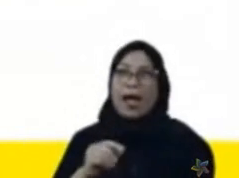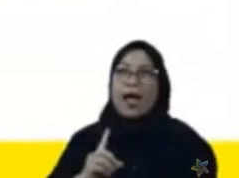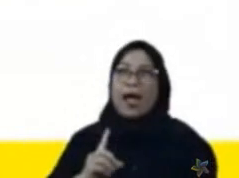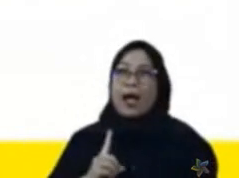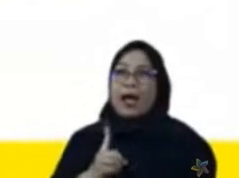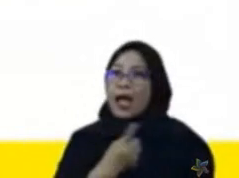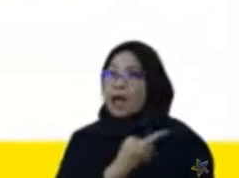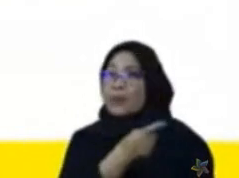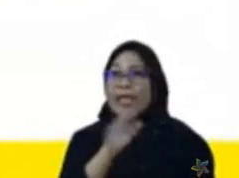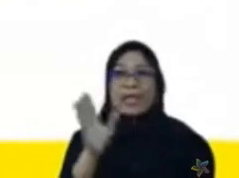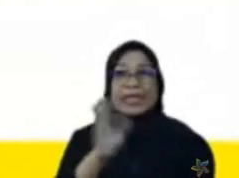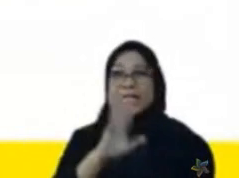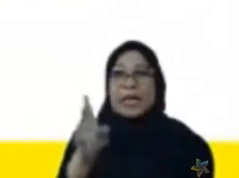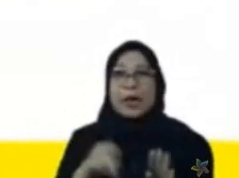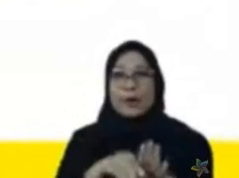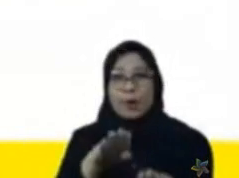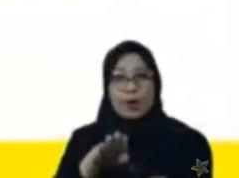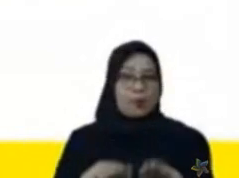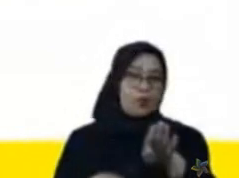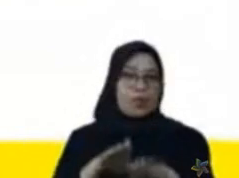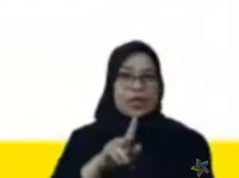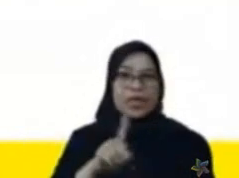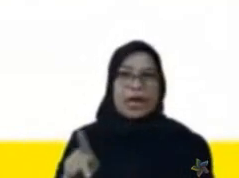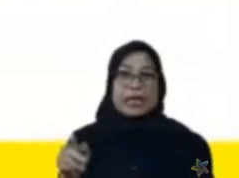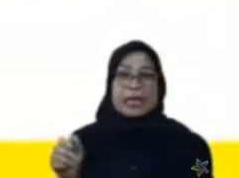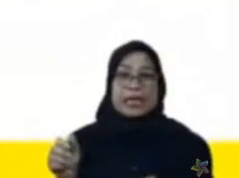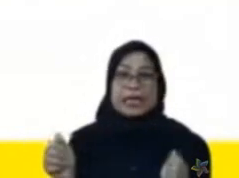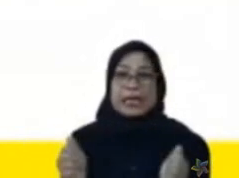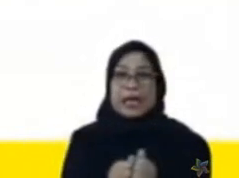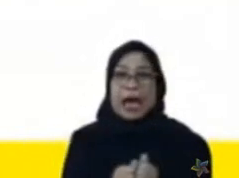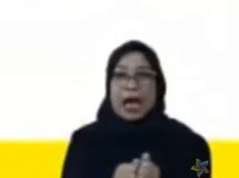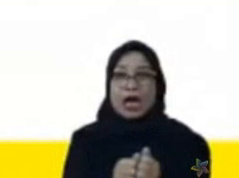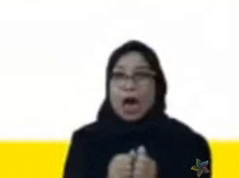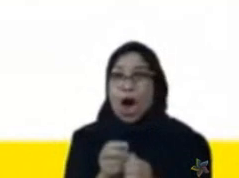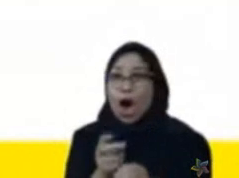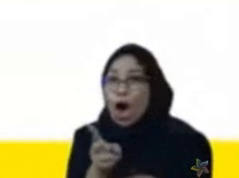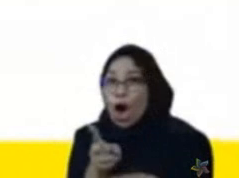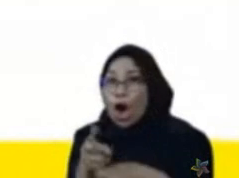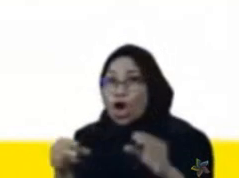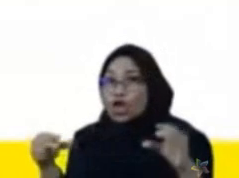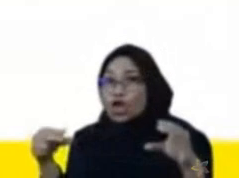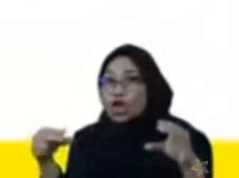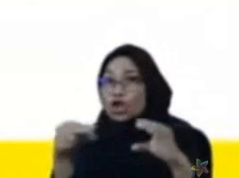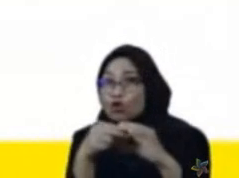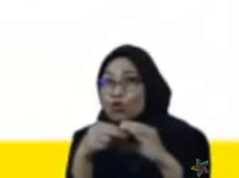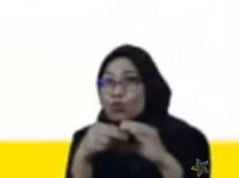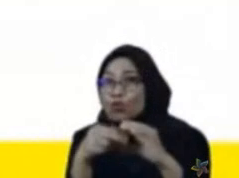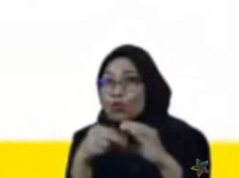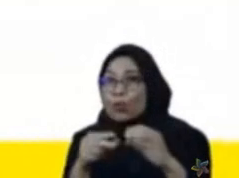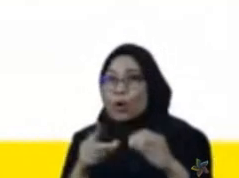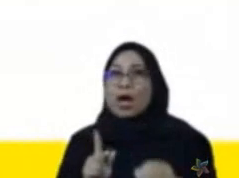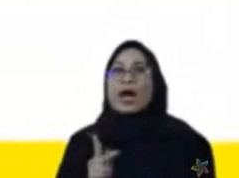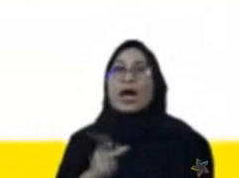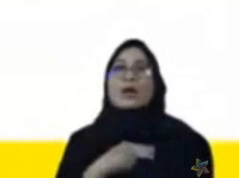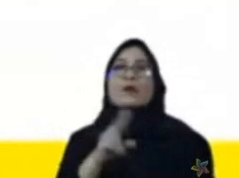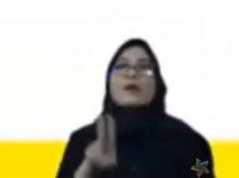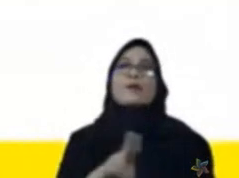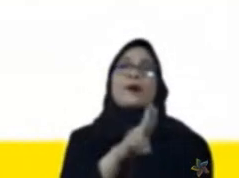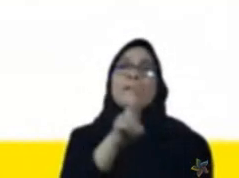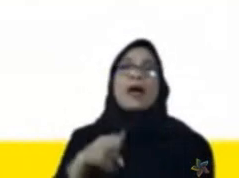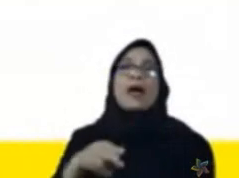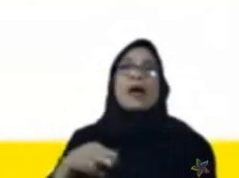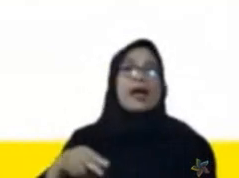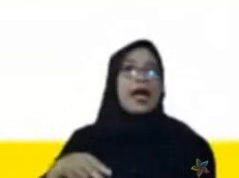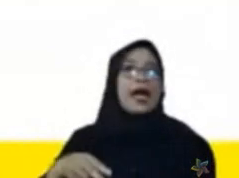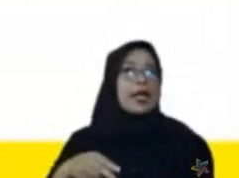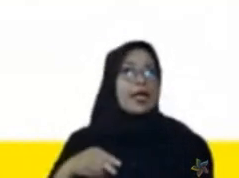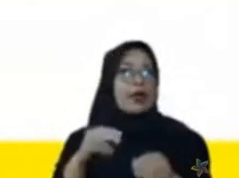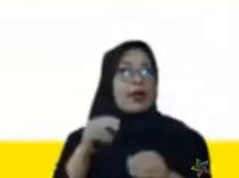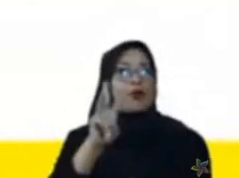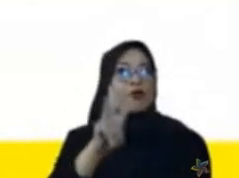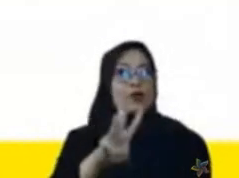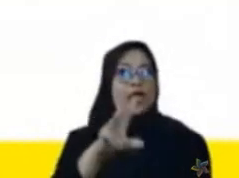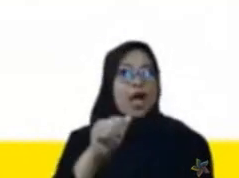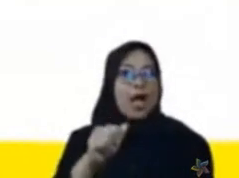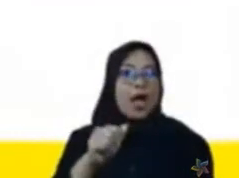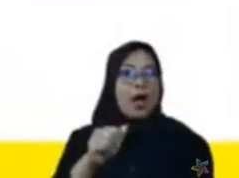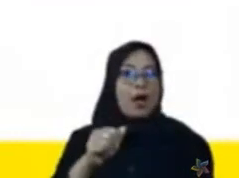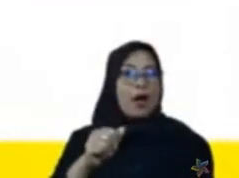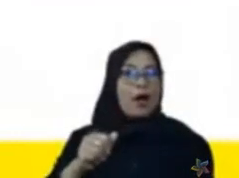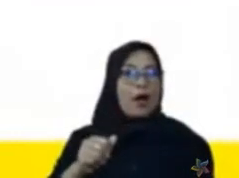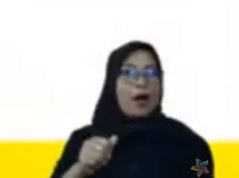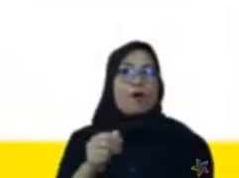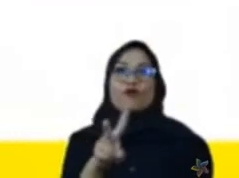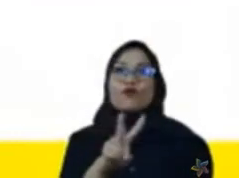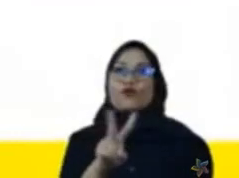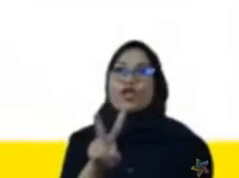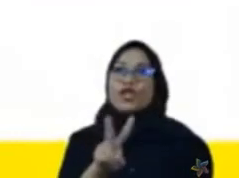tidak memungkinkan menggunakan Zoom, kami akhirnya menggunakan WhatsApp video call untuk